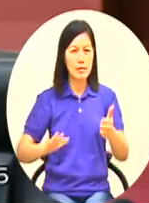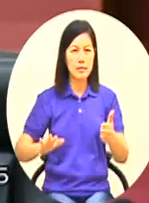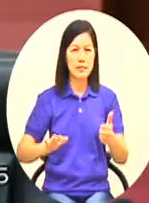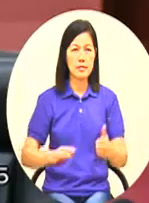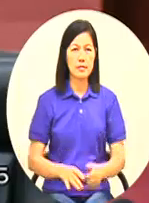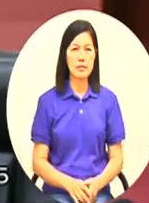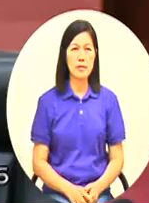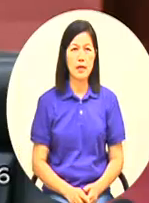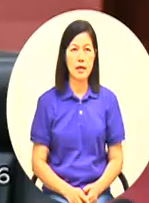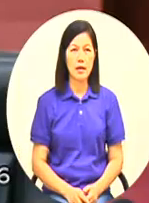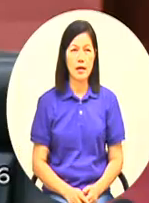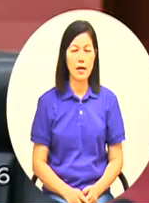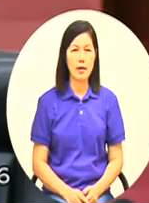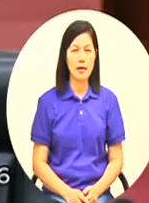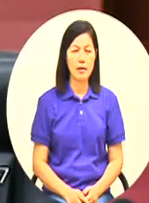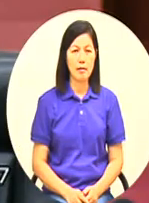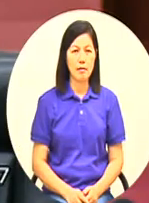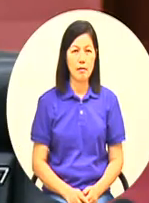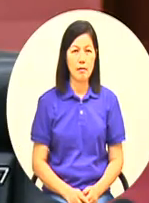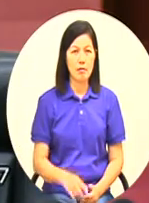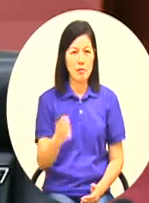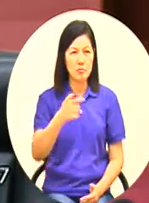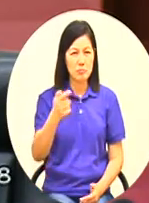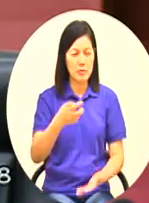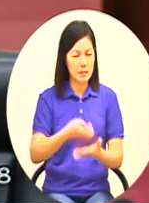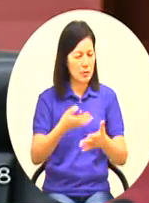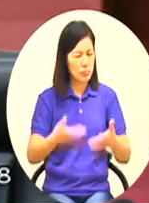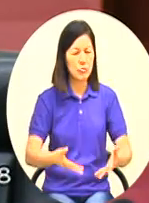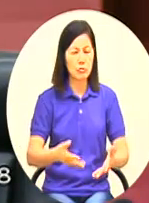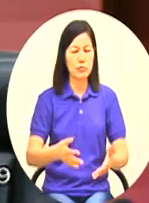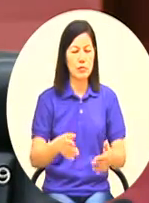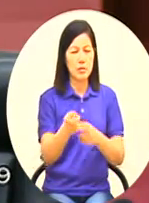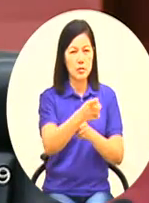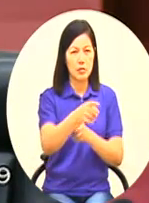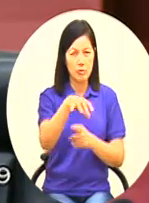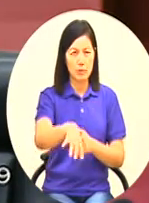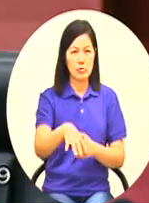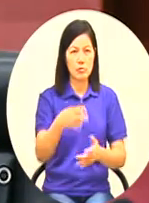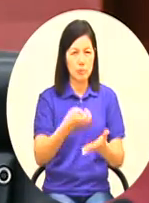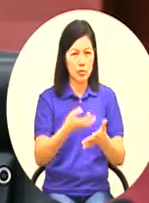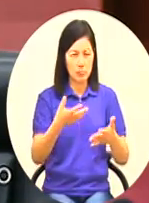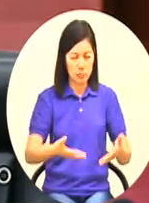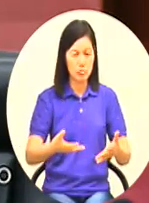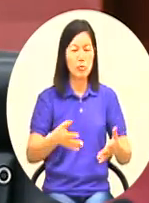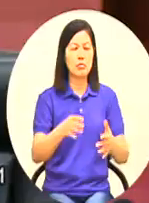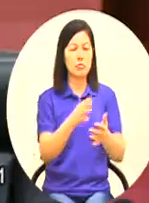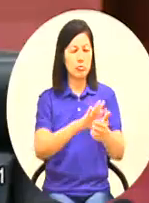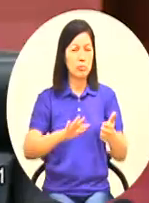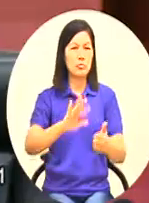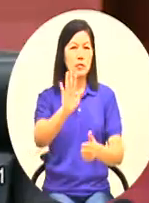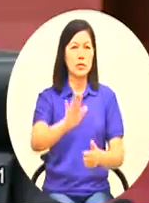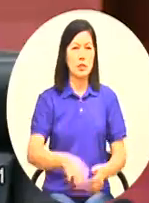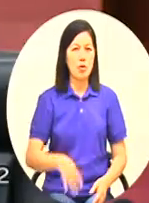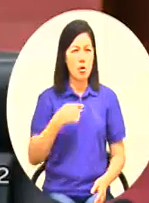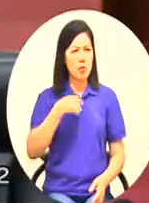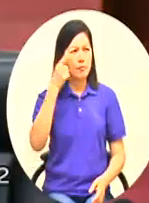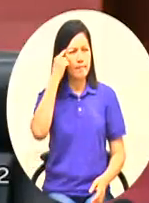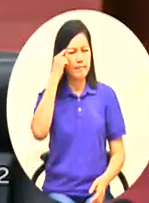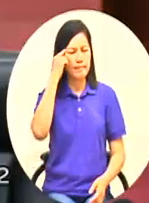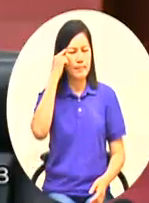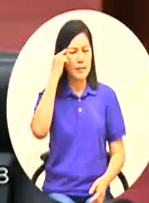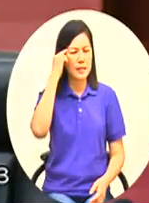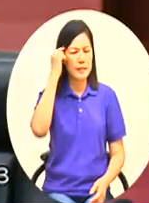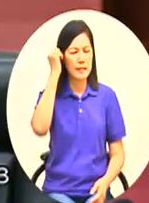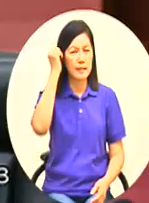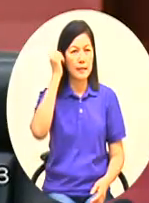受影响受害最严重的应该可能是消防局啊。我知影，我印象中哦，我的感觉就是讲，